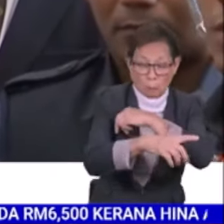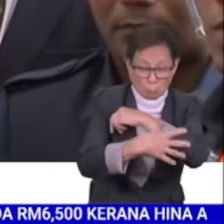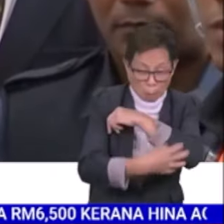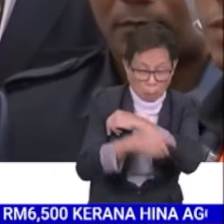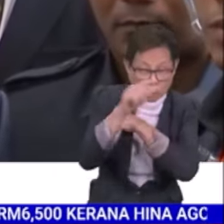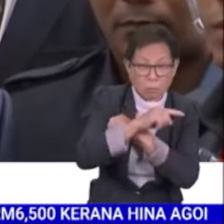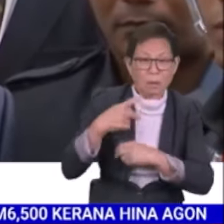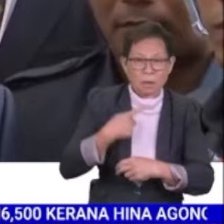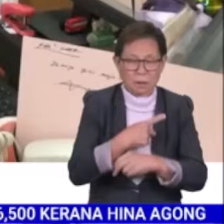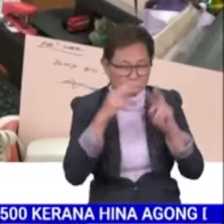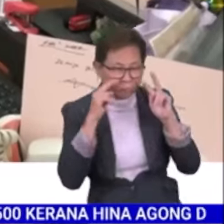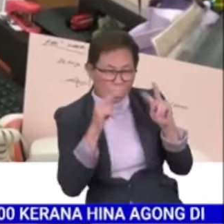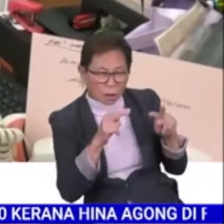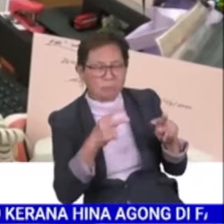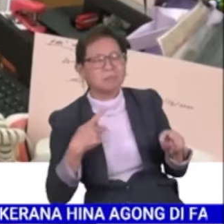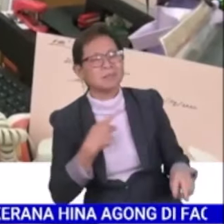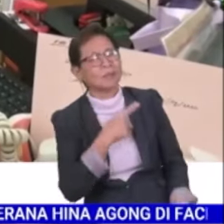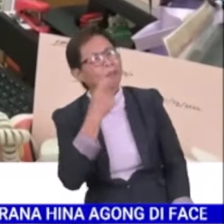dari segi itu, kita faham.